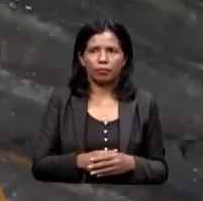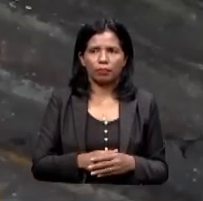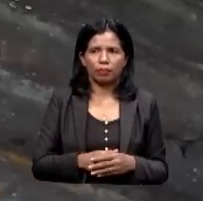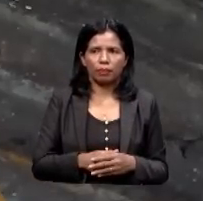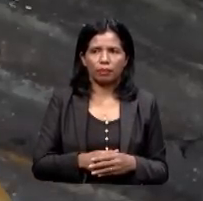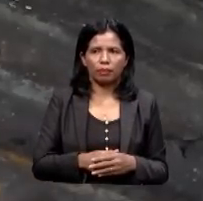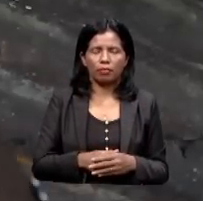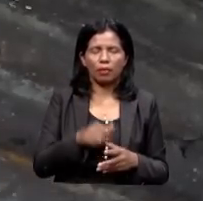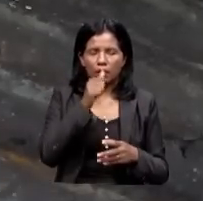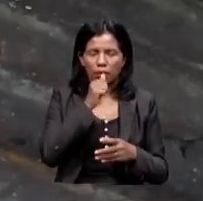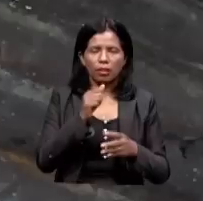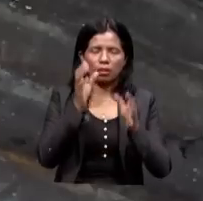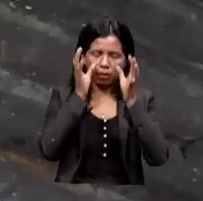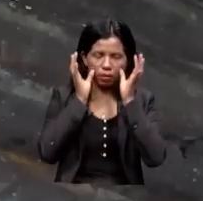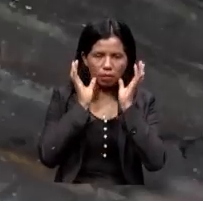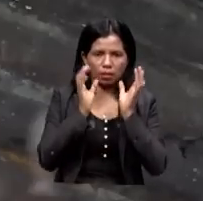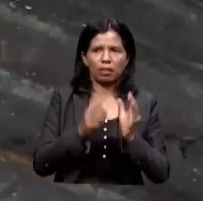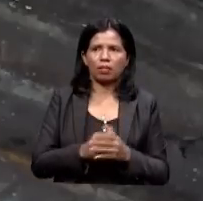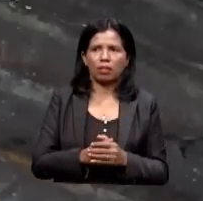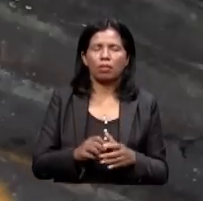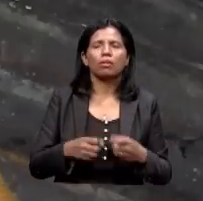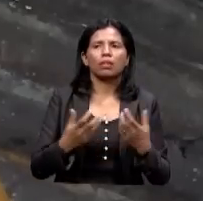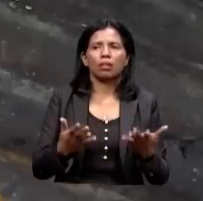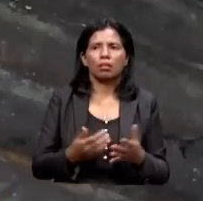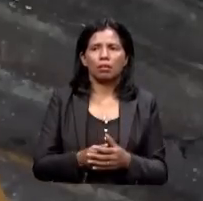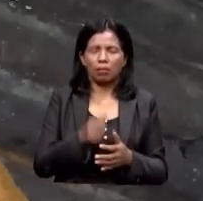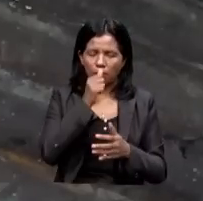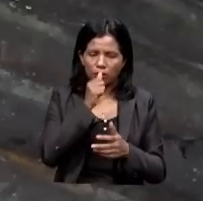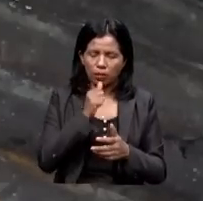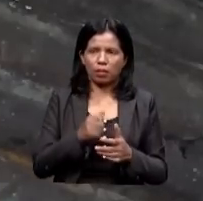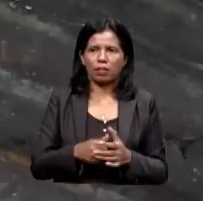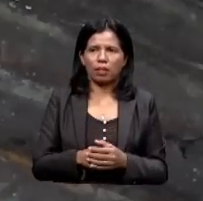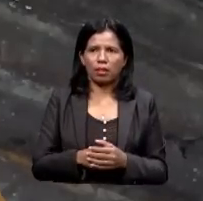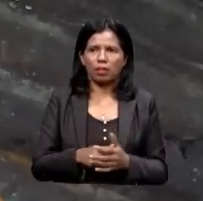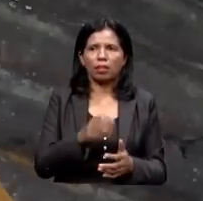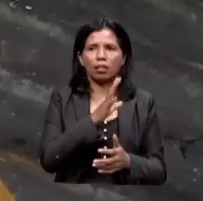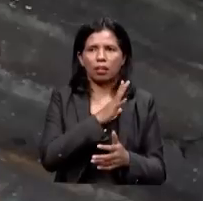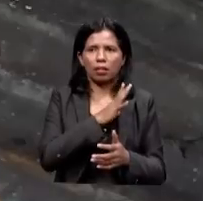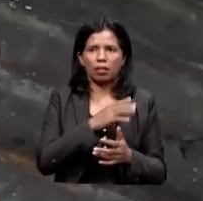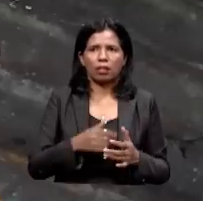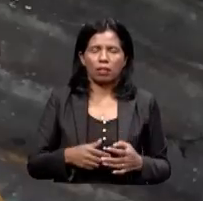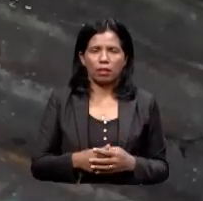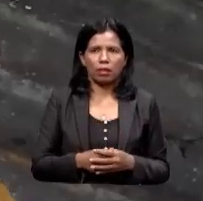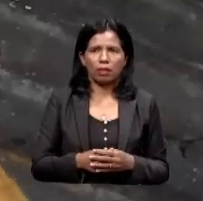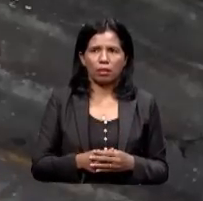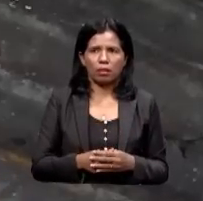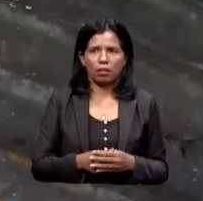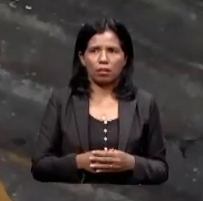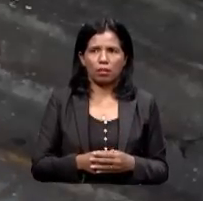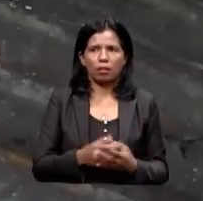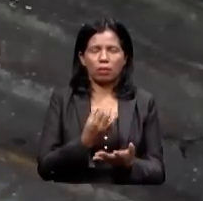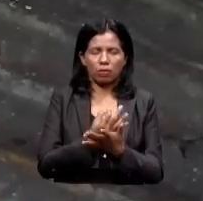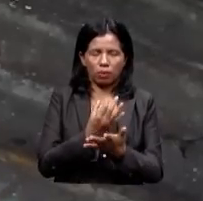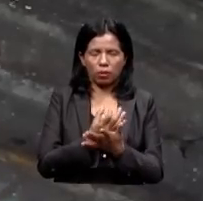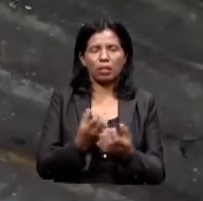sentimental sih sentimental sih sentimental sih sentimental sih sentimental sih itu amsa itu pasti itu na hehehe itu amsa agora saya kalau orang ini tidak lumbu dia saya